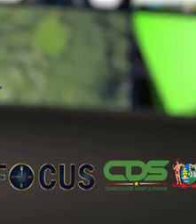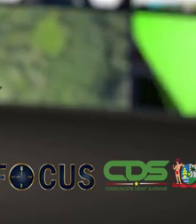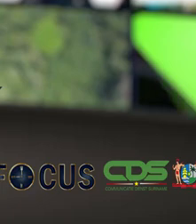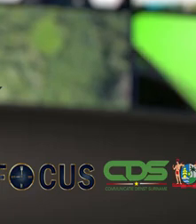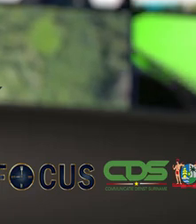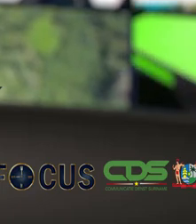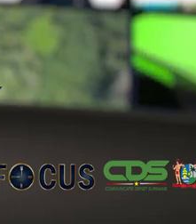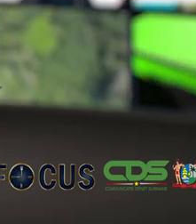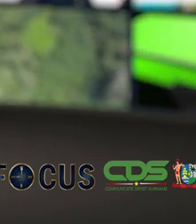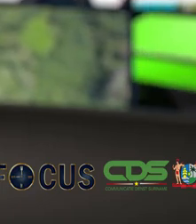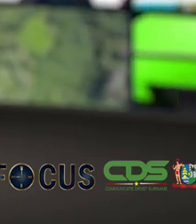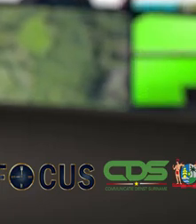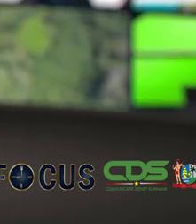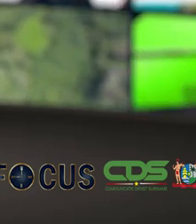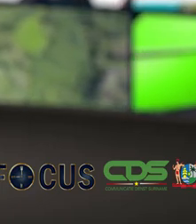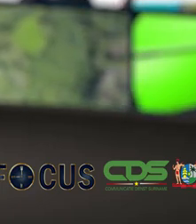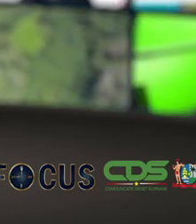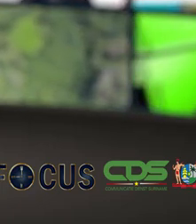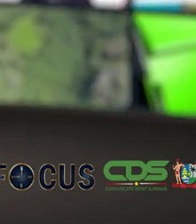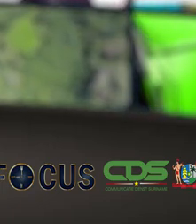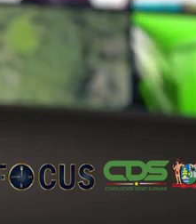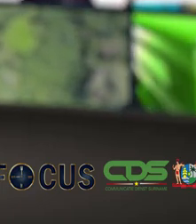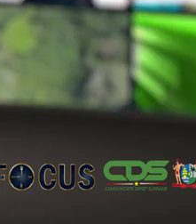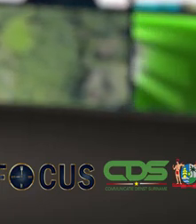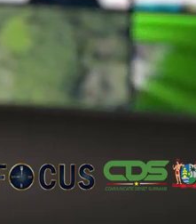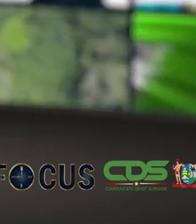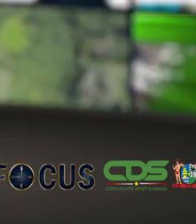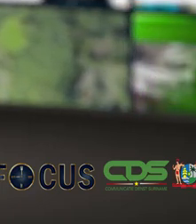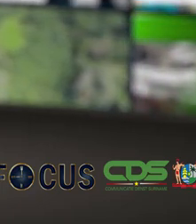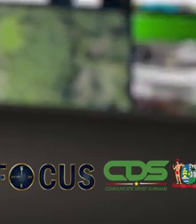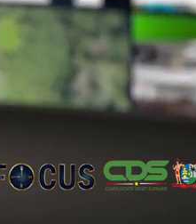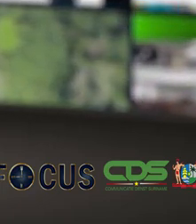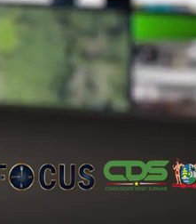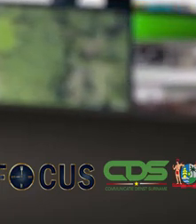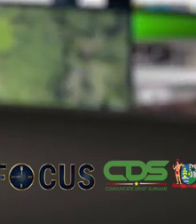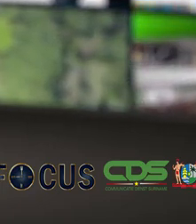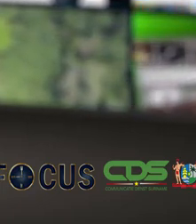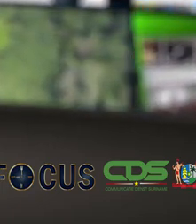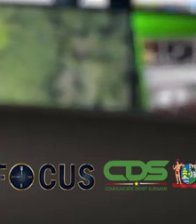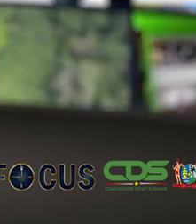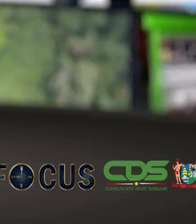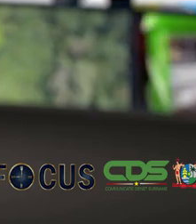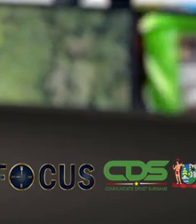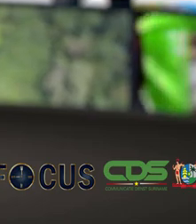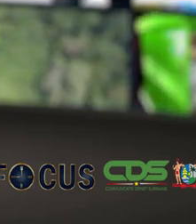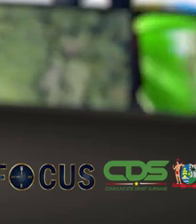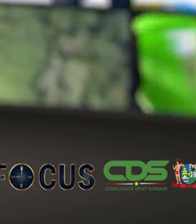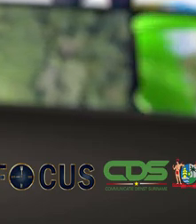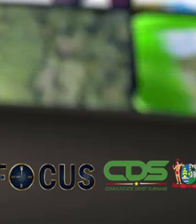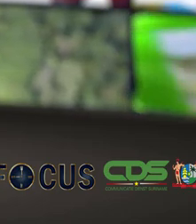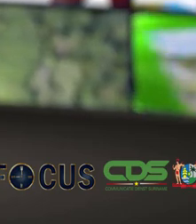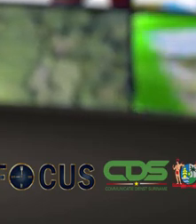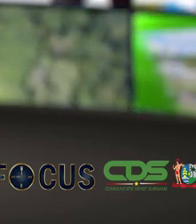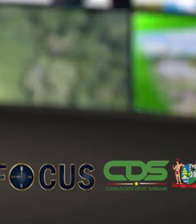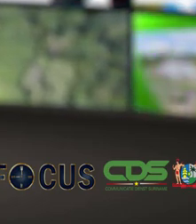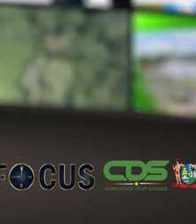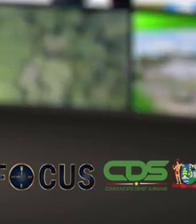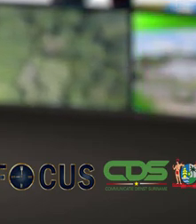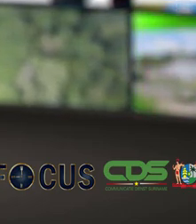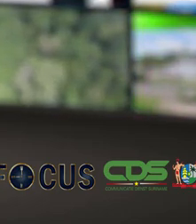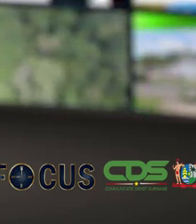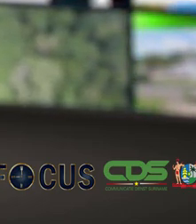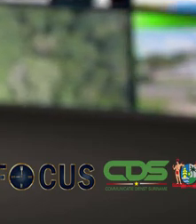te verminderen en mensen te bewegen het COVID-19-vaccin te nemen. Tijdens de regeringspersconferentie van